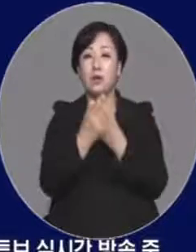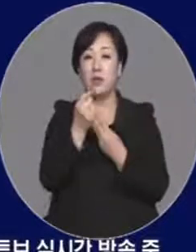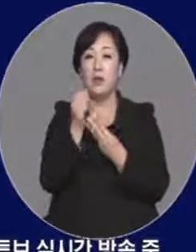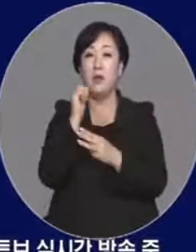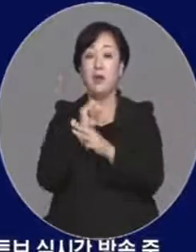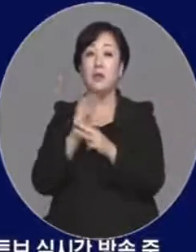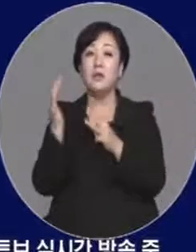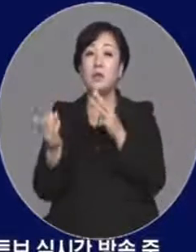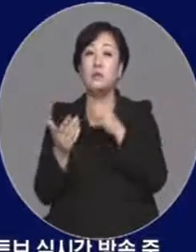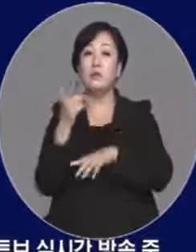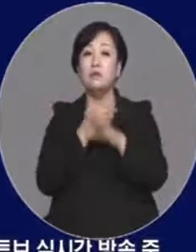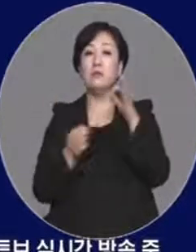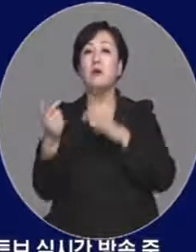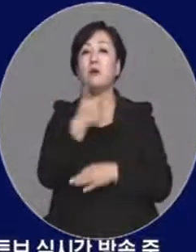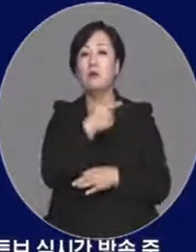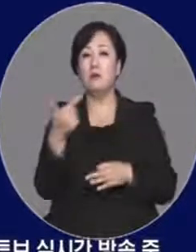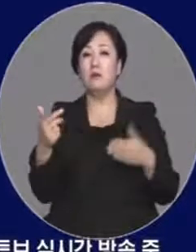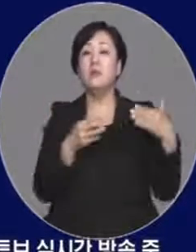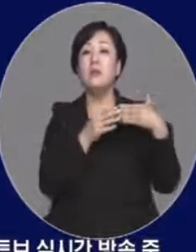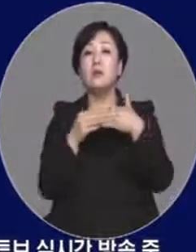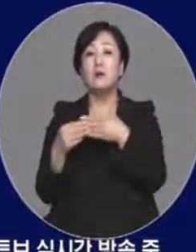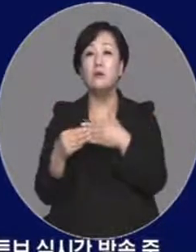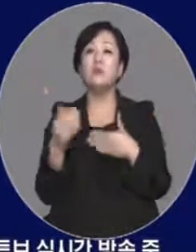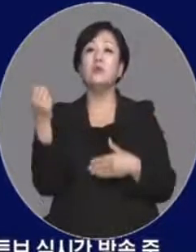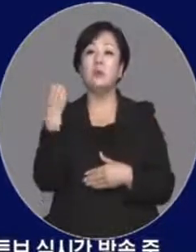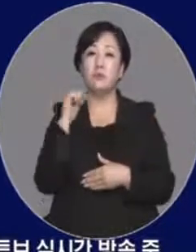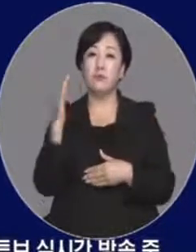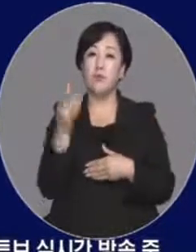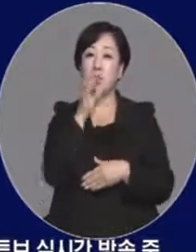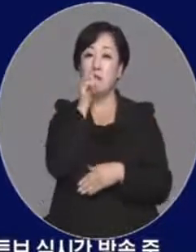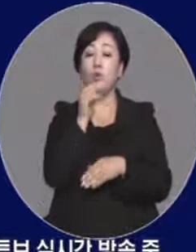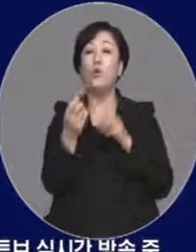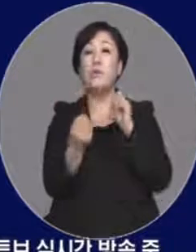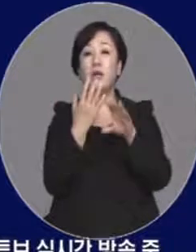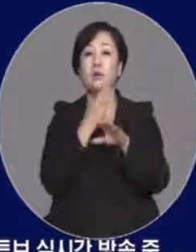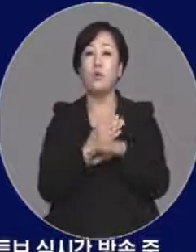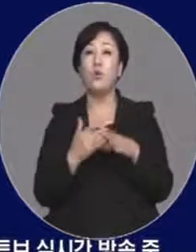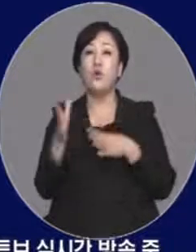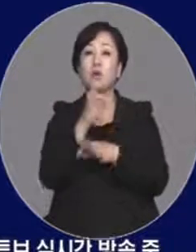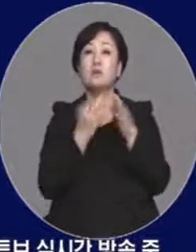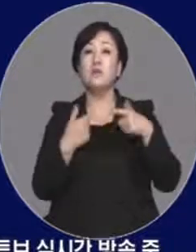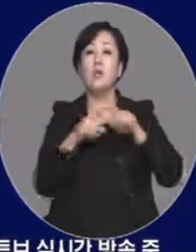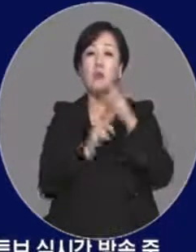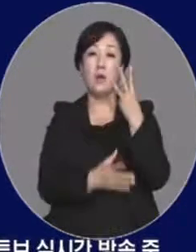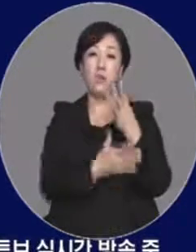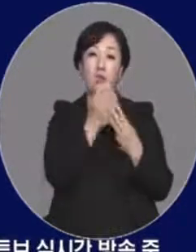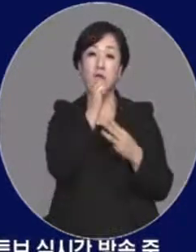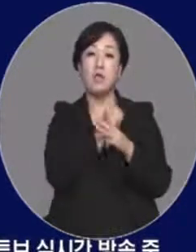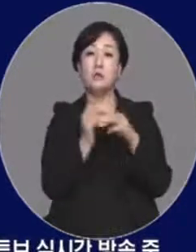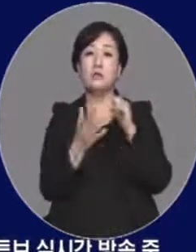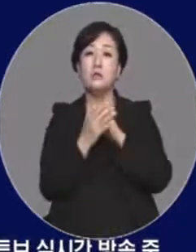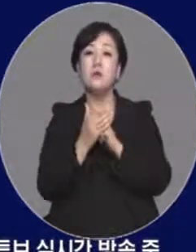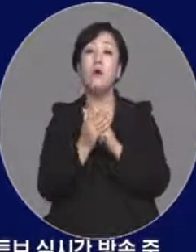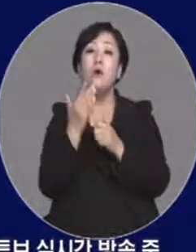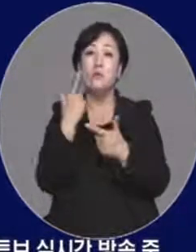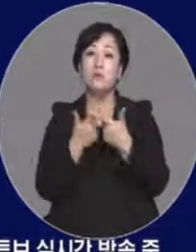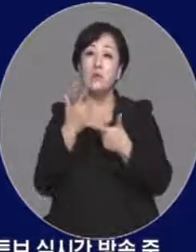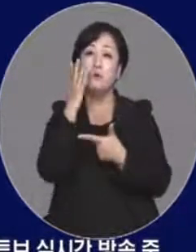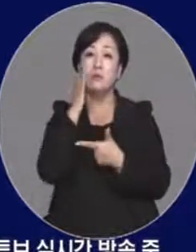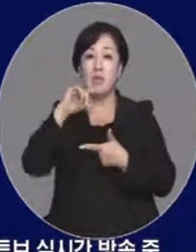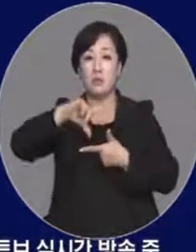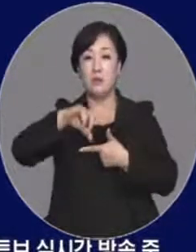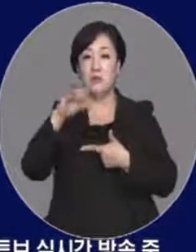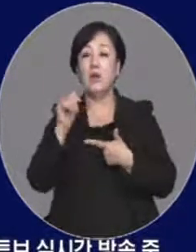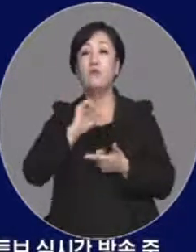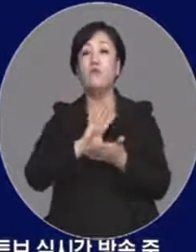경제 협력을 이끌 것으로 기대했습니다. 또 경제 공동체를 위해선 부울경 혁신도시 조성과